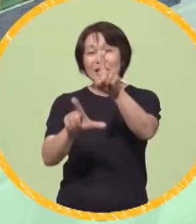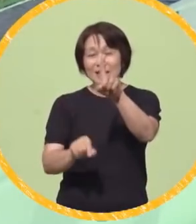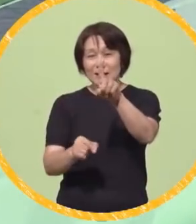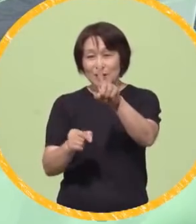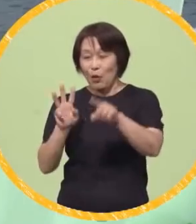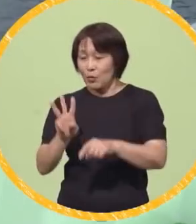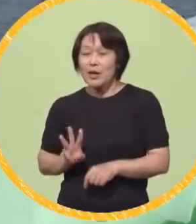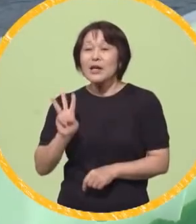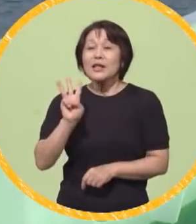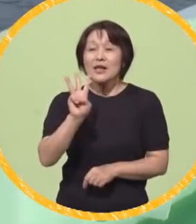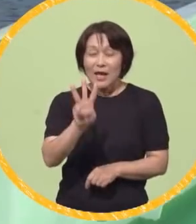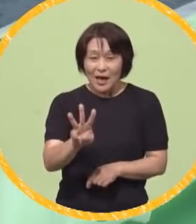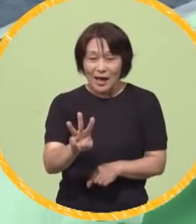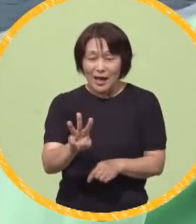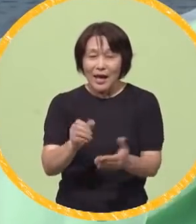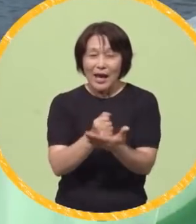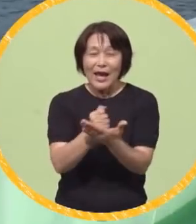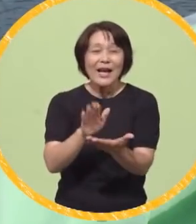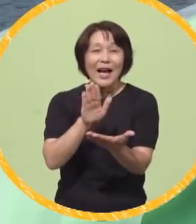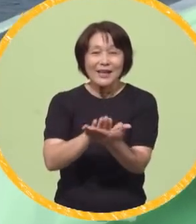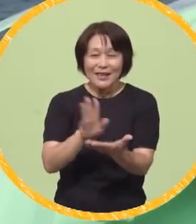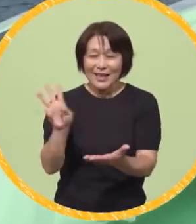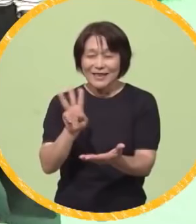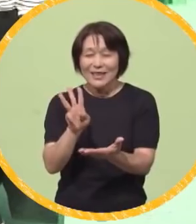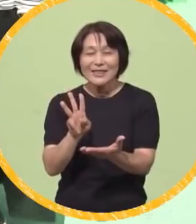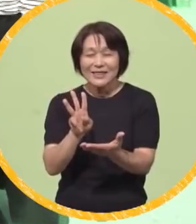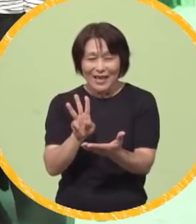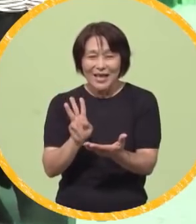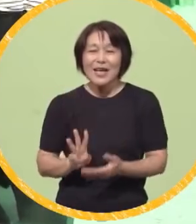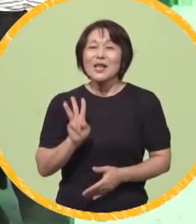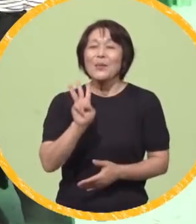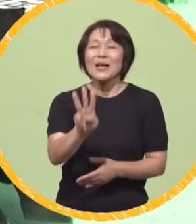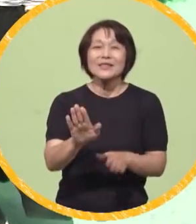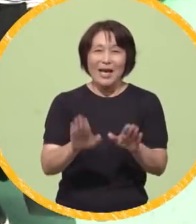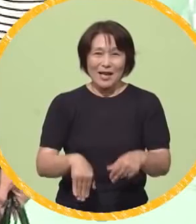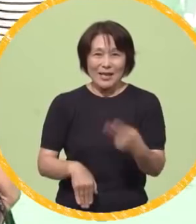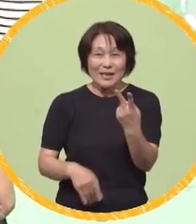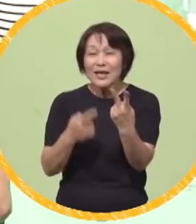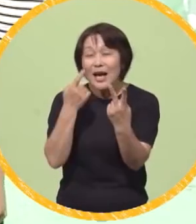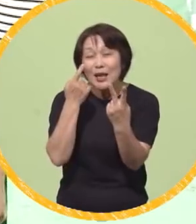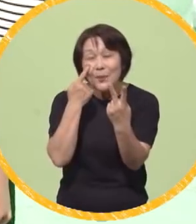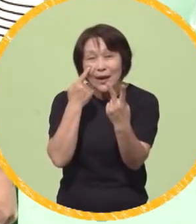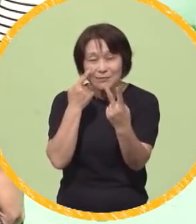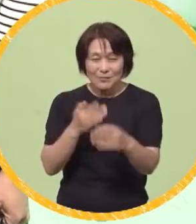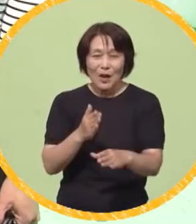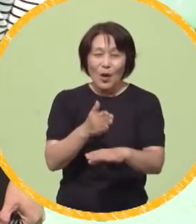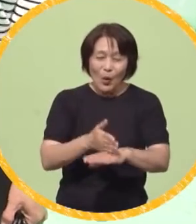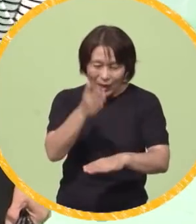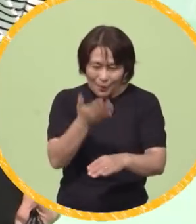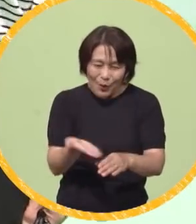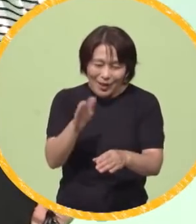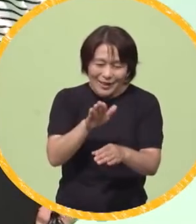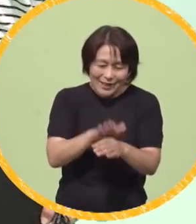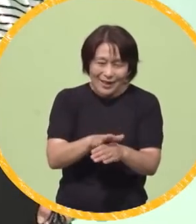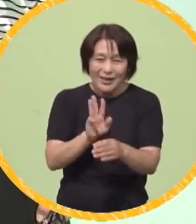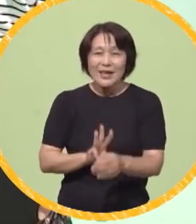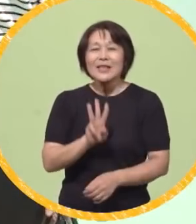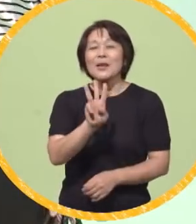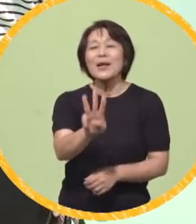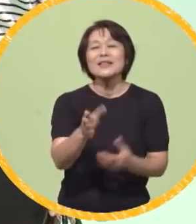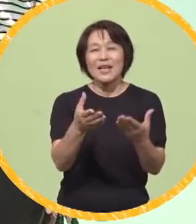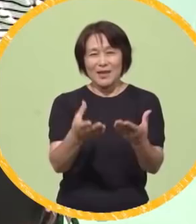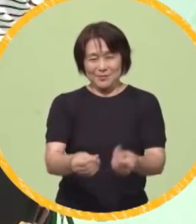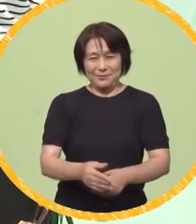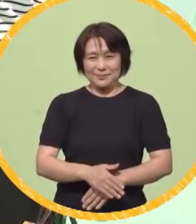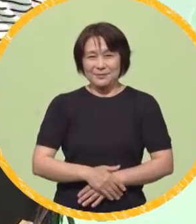その後に引き寄せがあったので、またみんなで今日参りました。 今回2回目ってことですか。 お礼を兼ねて。 あ、はい、